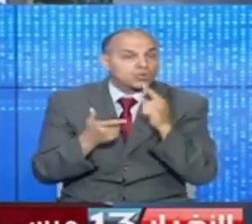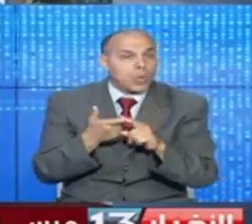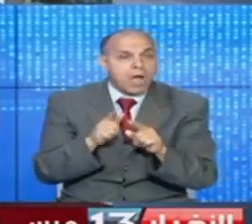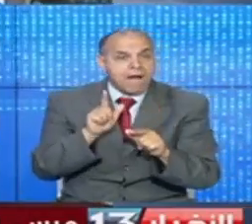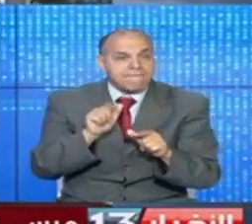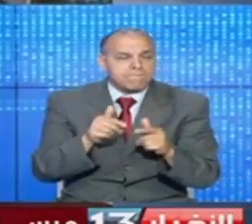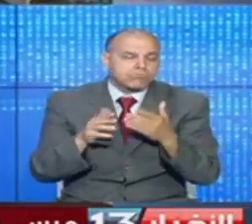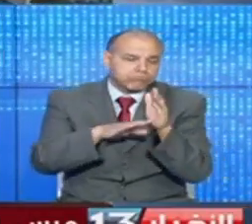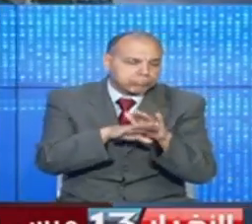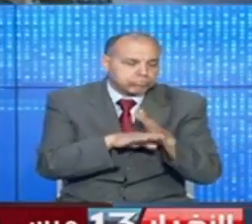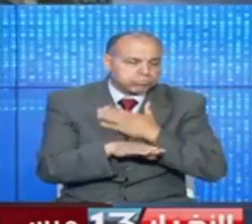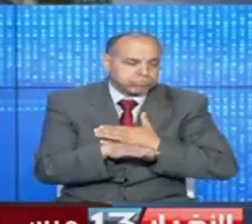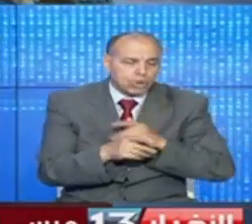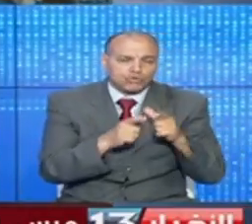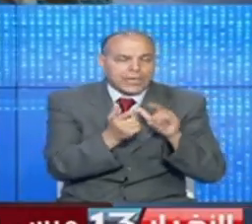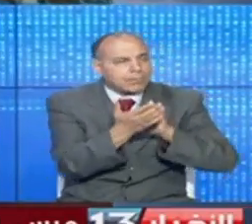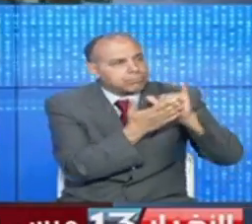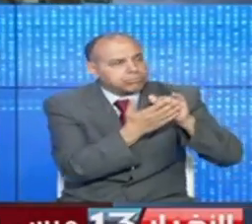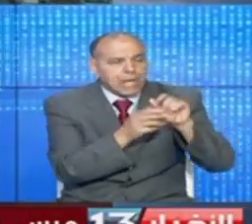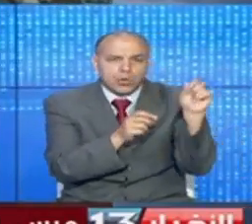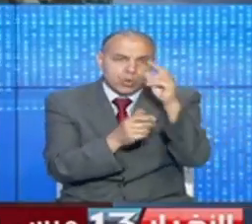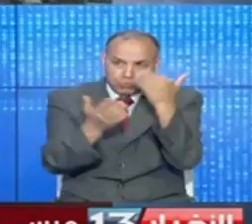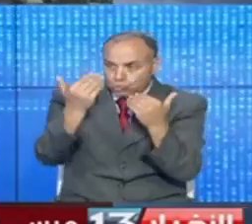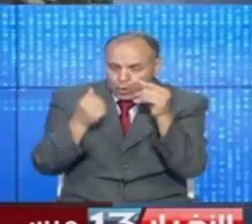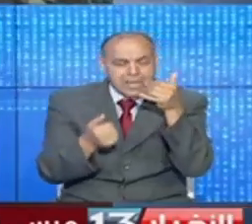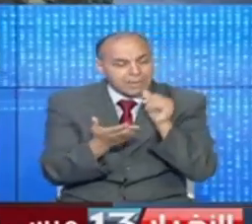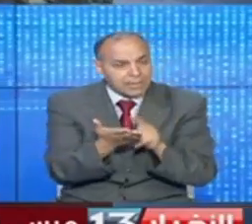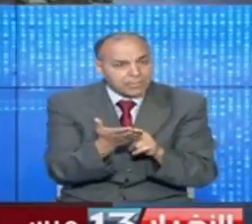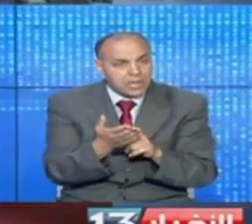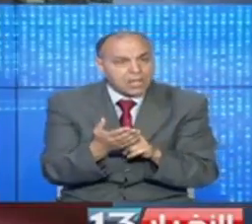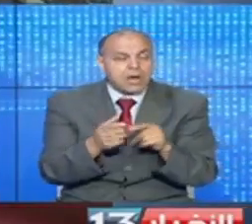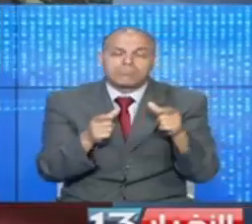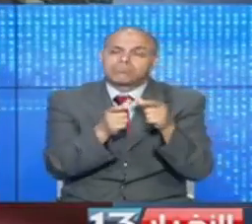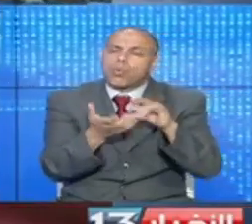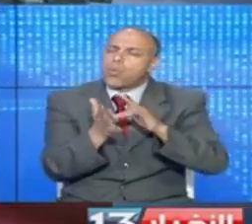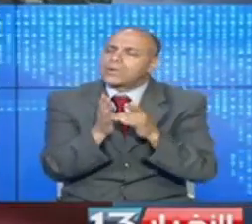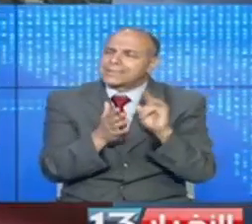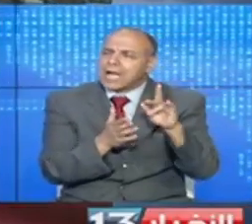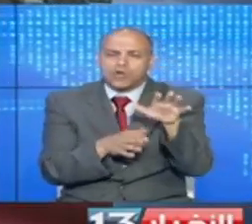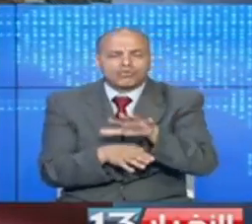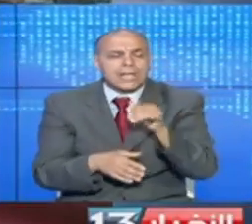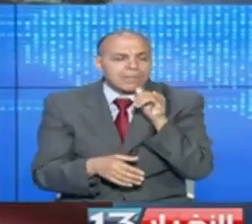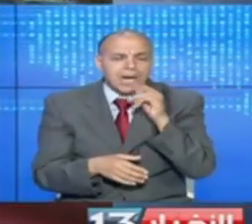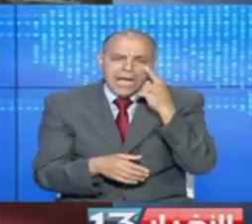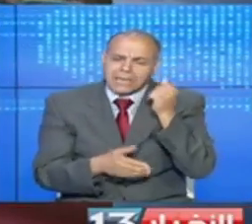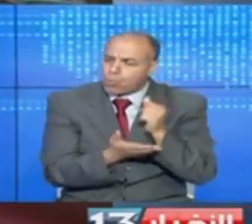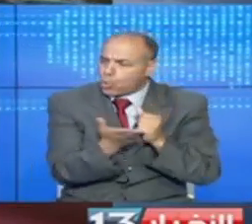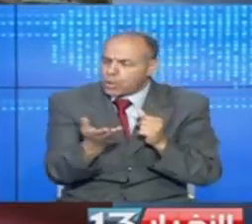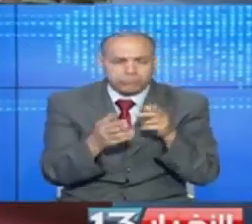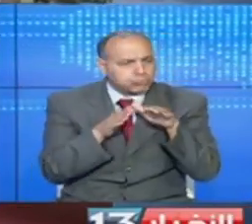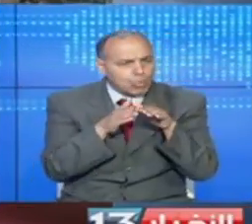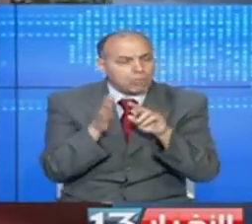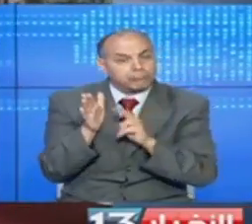طمأنة وكلاء الأصفار الذين يسوقون الجهة بأن المؤسسات السياحية بجهة تبرقة عين درهم